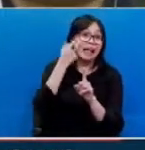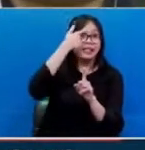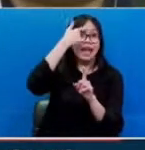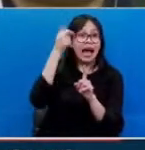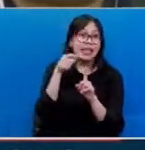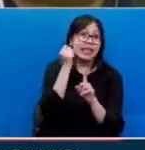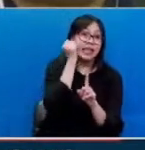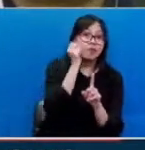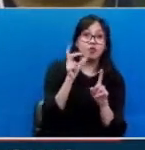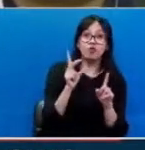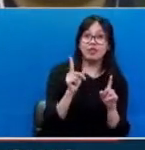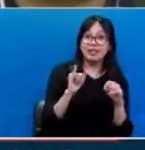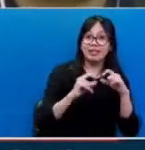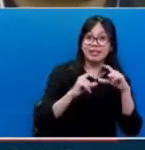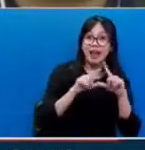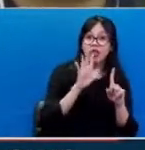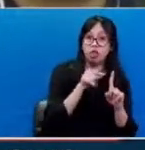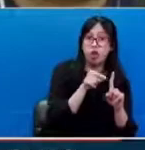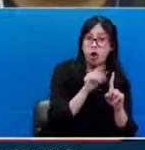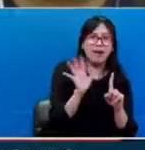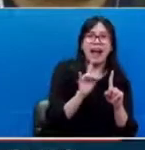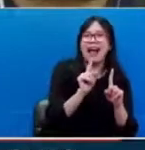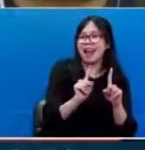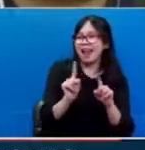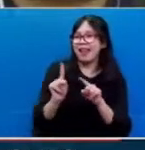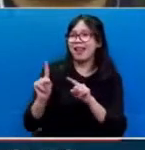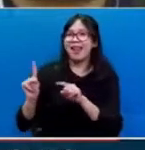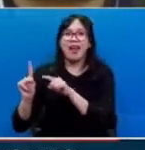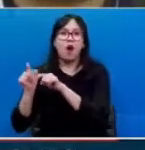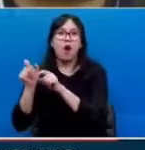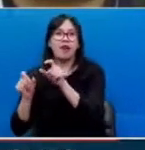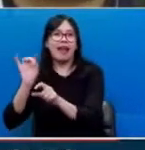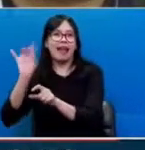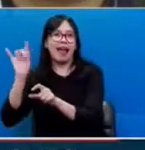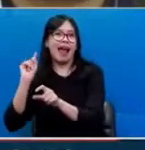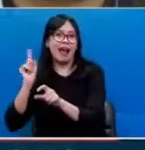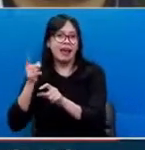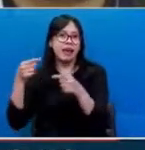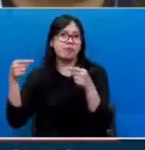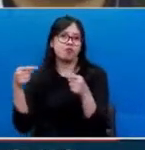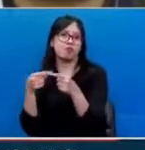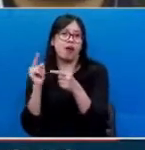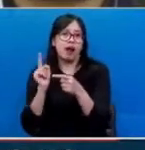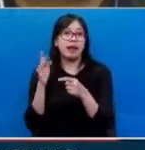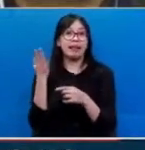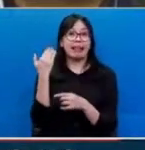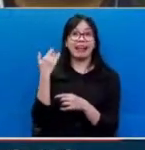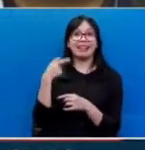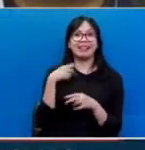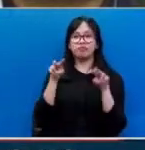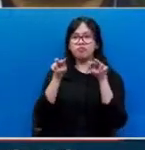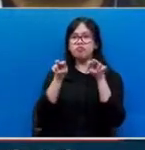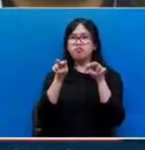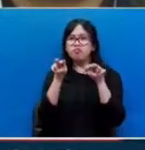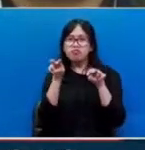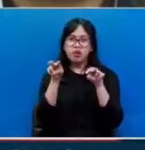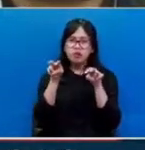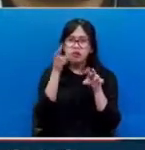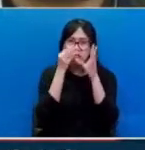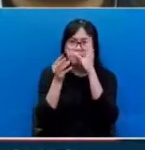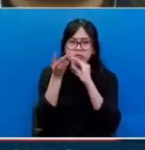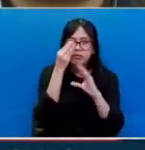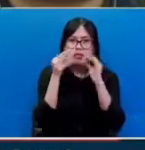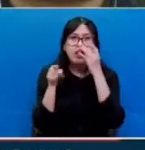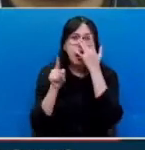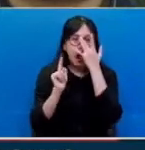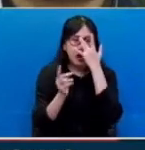substansial kalau saya lihat secara ee secara apa Eh tadi saya ikut nonton juga eh yang lebih substansial